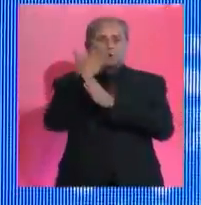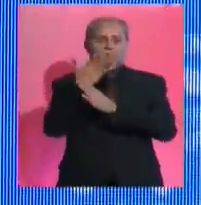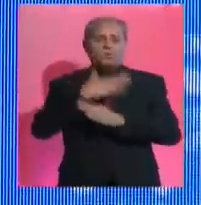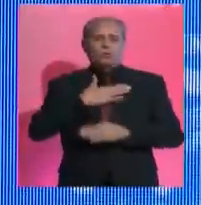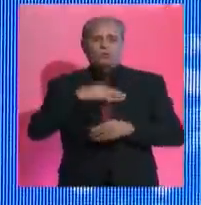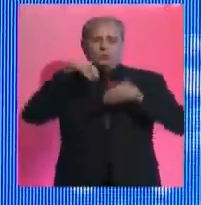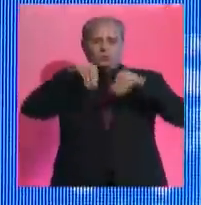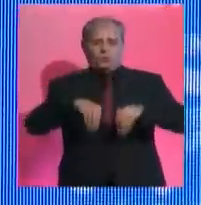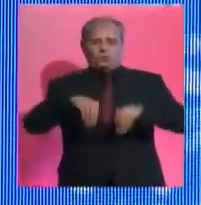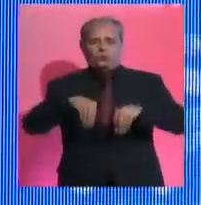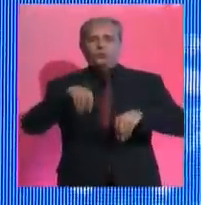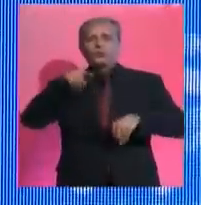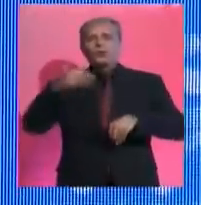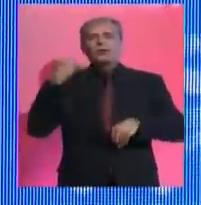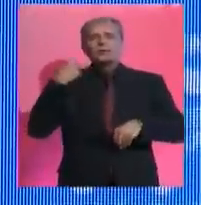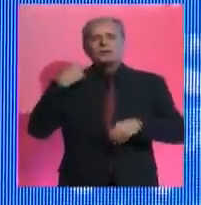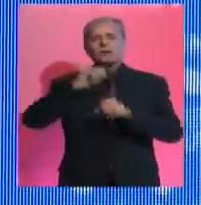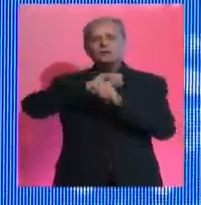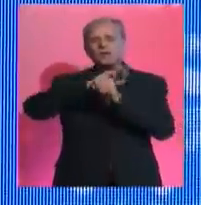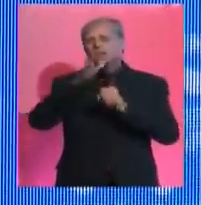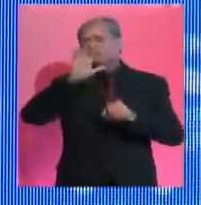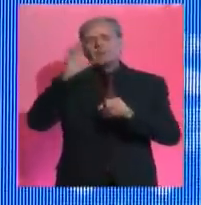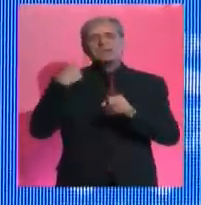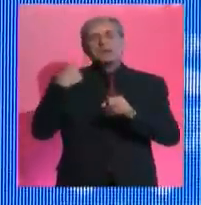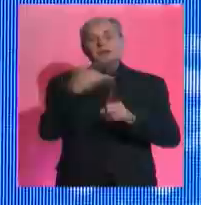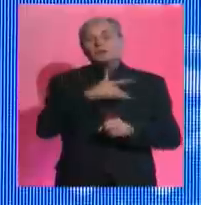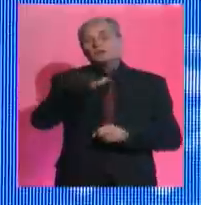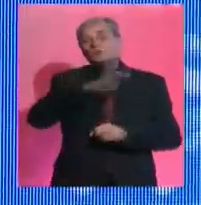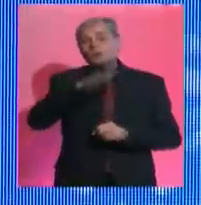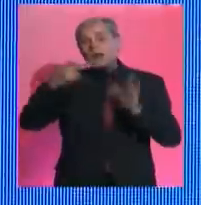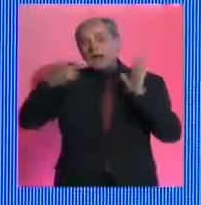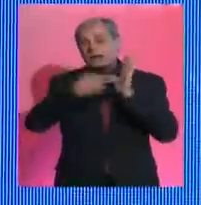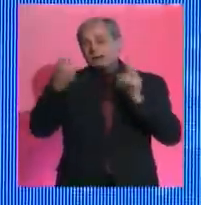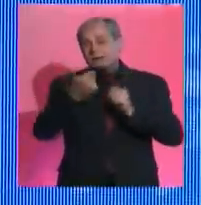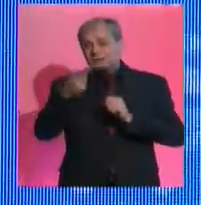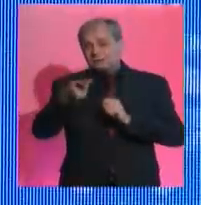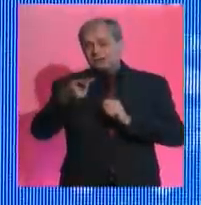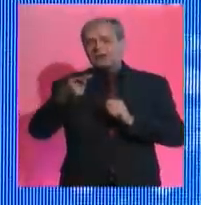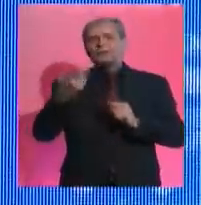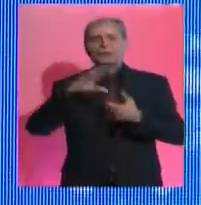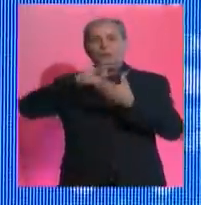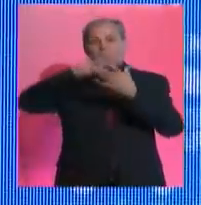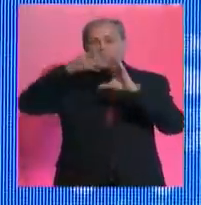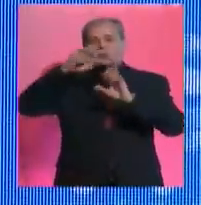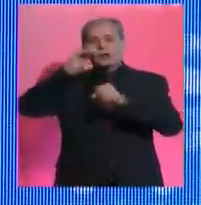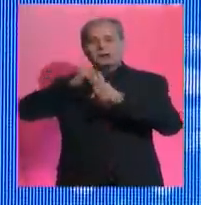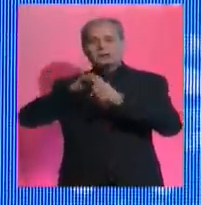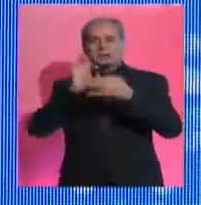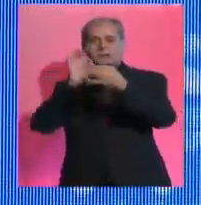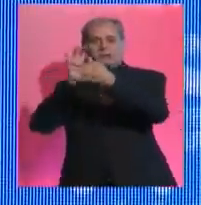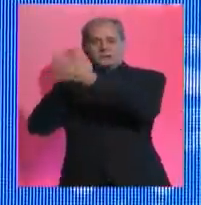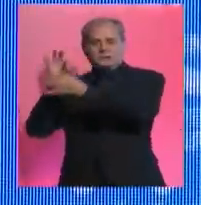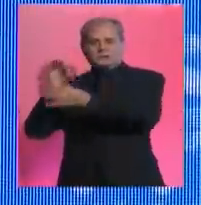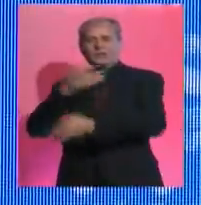önümüze koymuştur yeni bir sosyal devleti ancak uluslararası dayanışma ile sağlayabiliriz sevgili